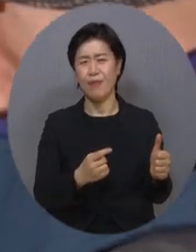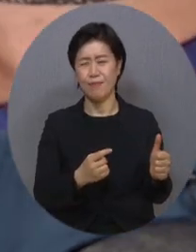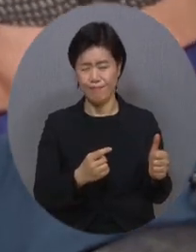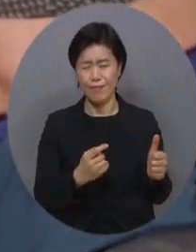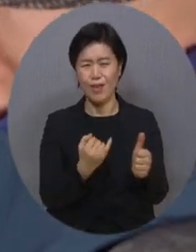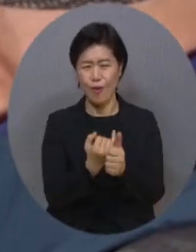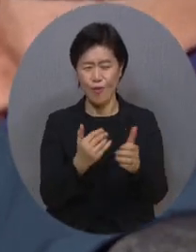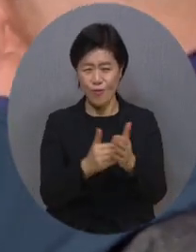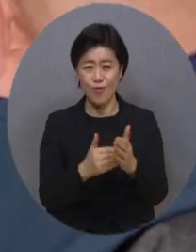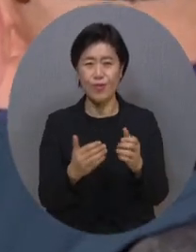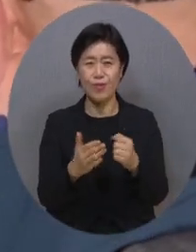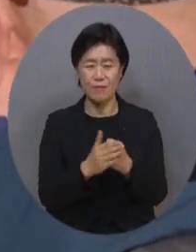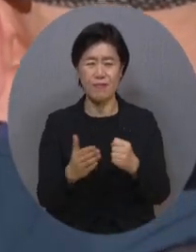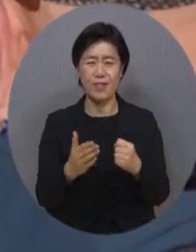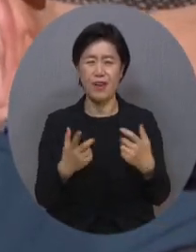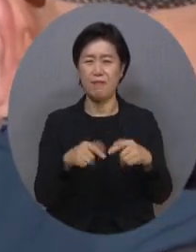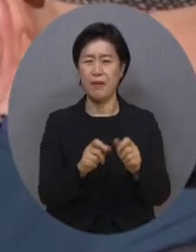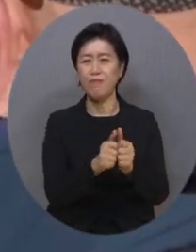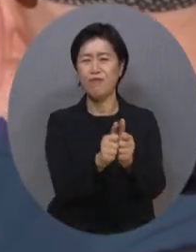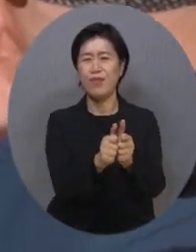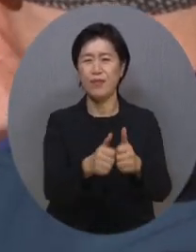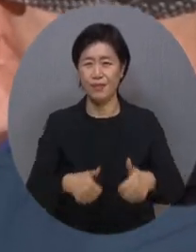것 같아요. 다음 세상은 다르다 이거야?